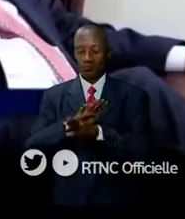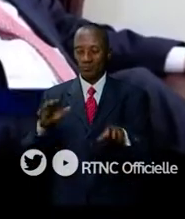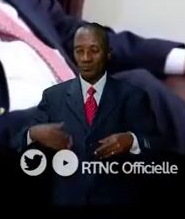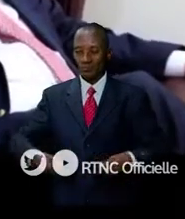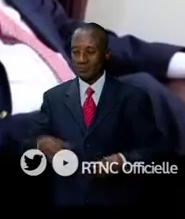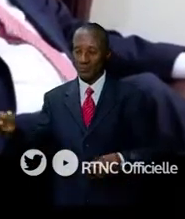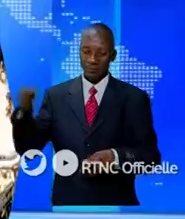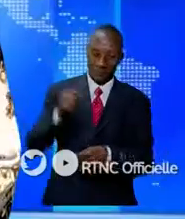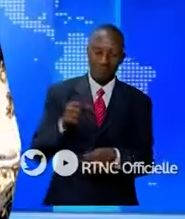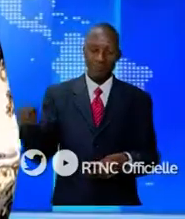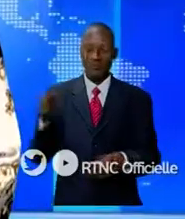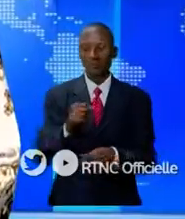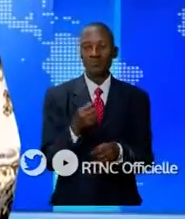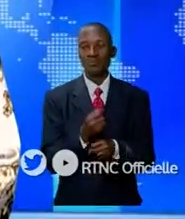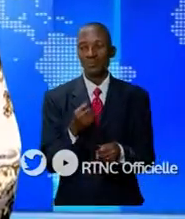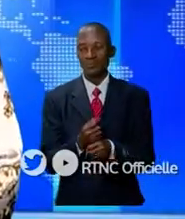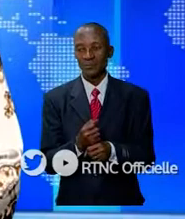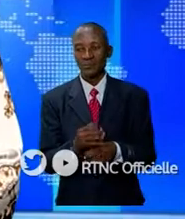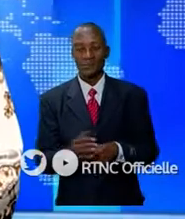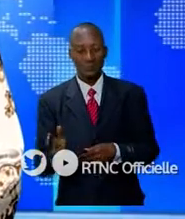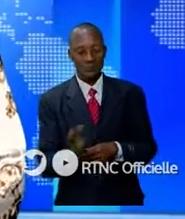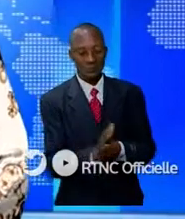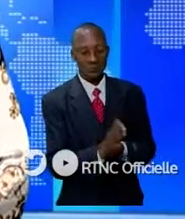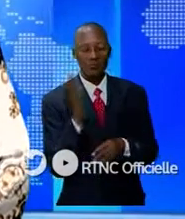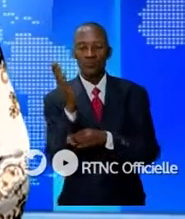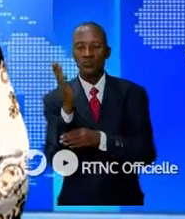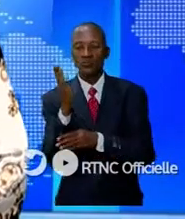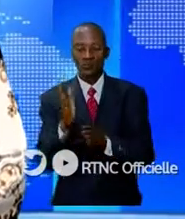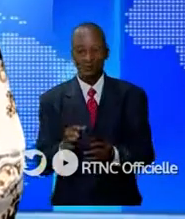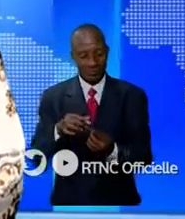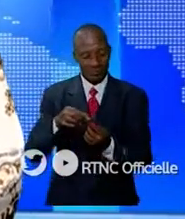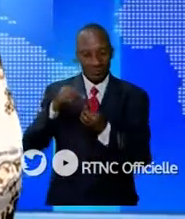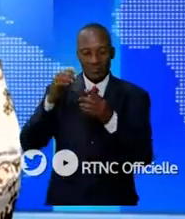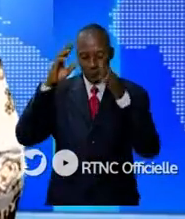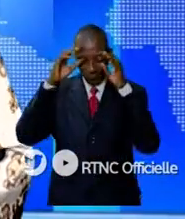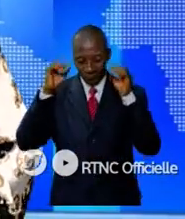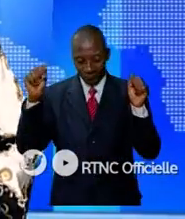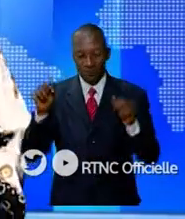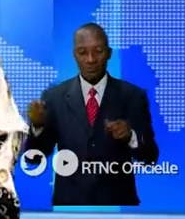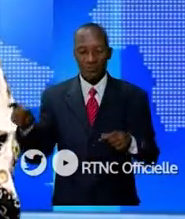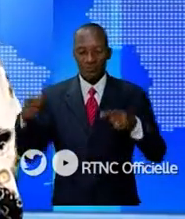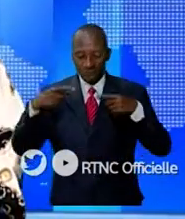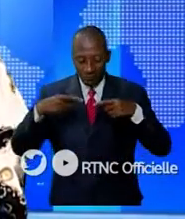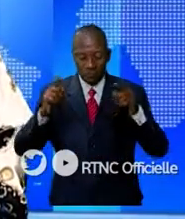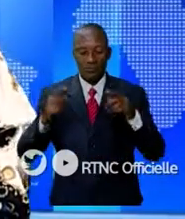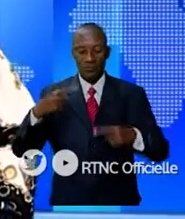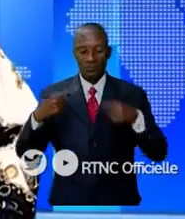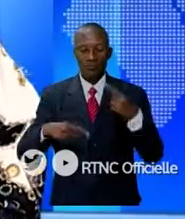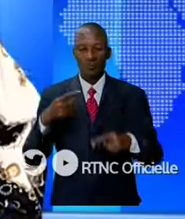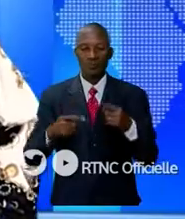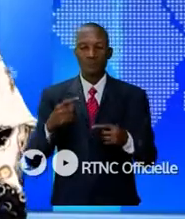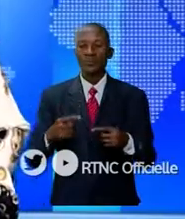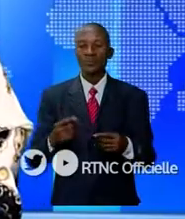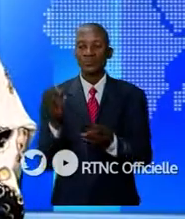du pays. Le conseil spécial du chef de l'État, Daniel Massangou, vient de lancer la conférence débat sur la traite